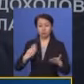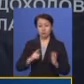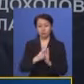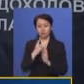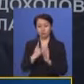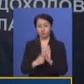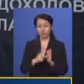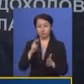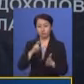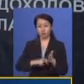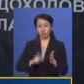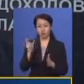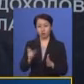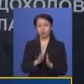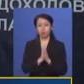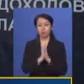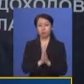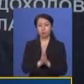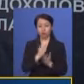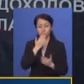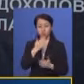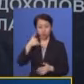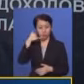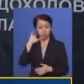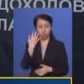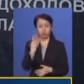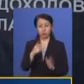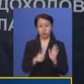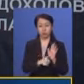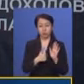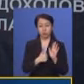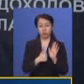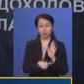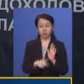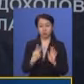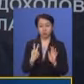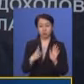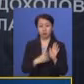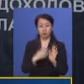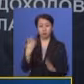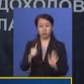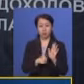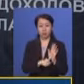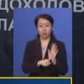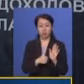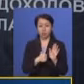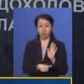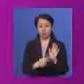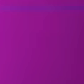вопросов по налогам физических лиц просим обращаться по телефону 46 60 29 46 60